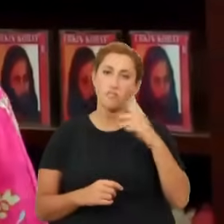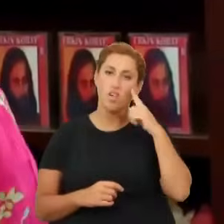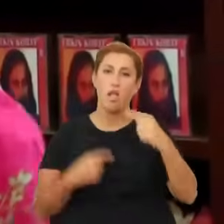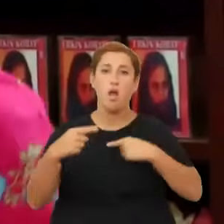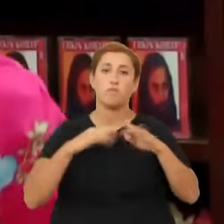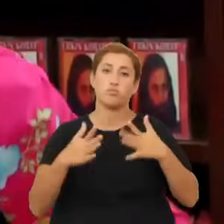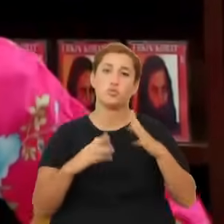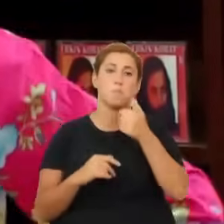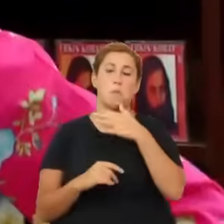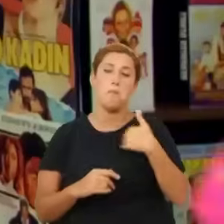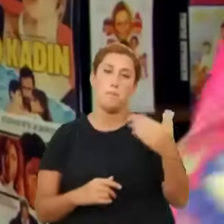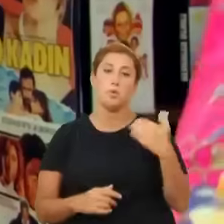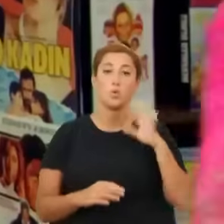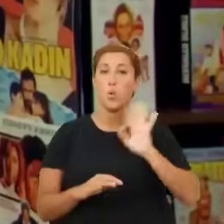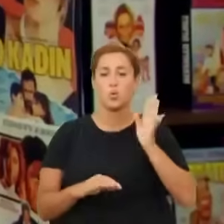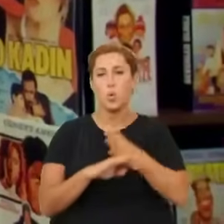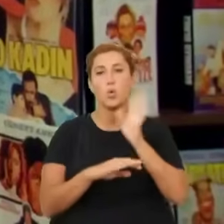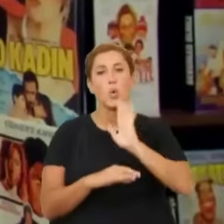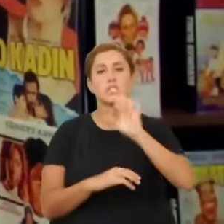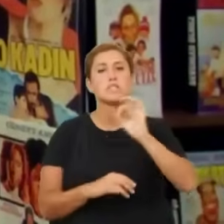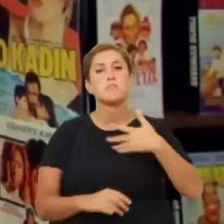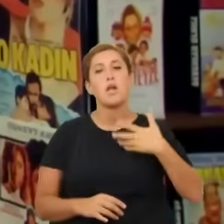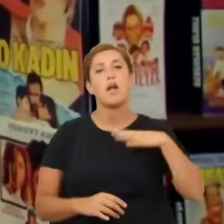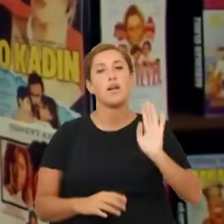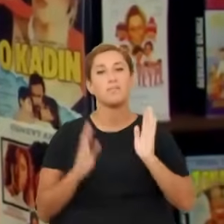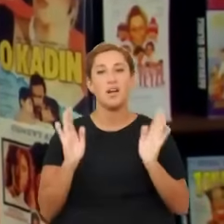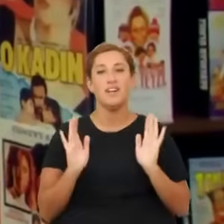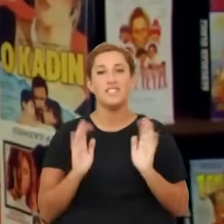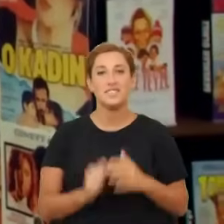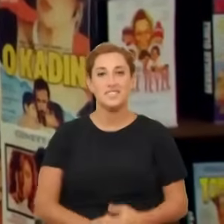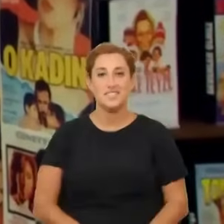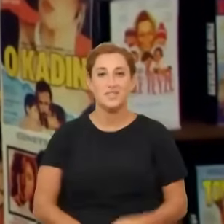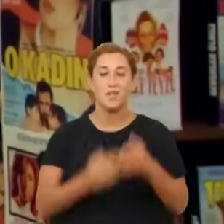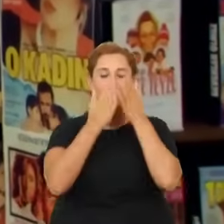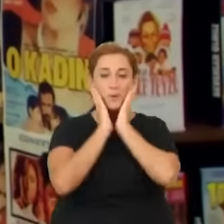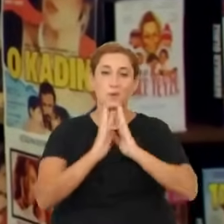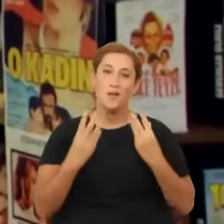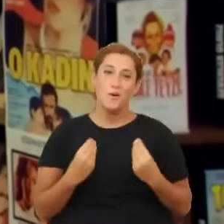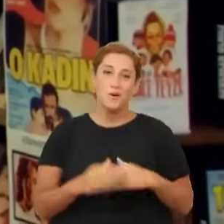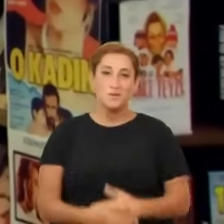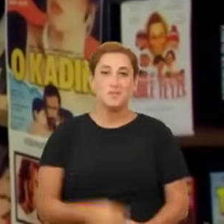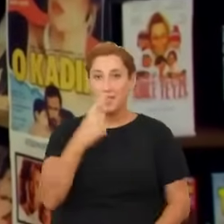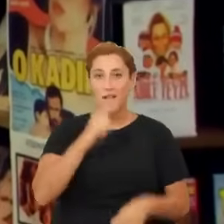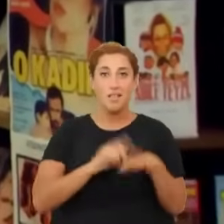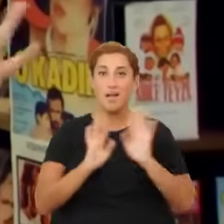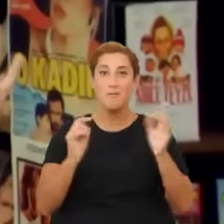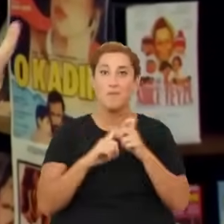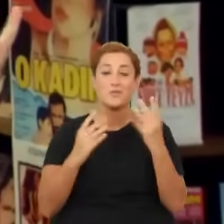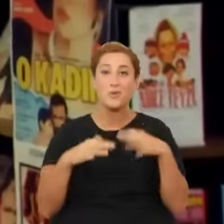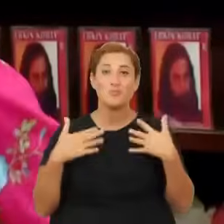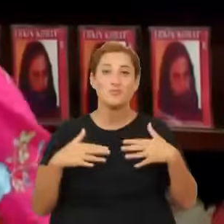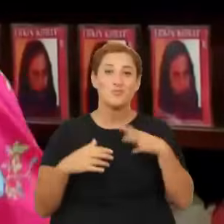aramı bozarsın babacığımla. Doğru doğru. Yok yok, sen hiç merak etme. Ay Allah'ım. Allah'ım şükürler olsun. Ay inanamıyorum. Ay ben